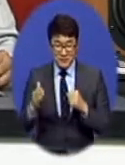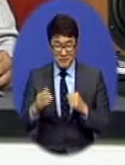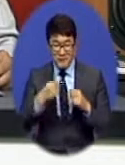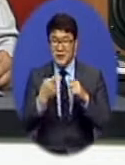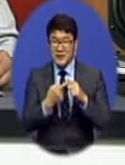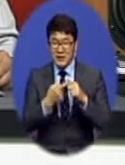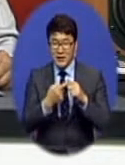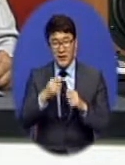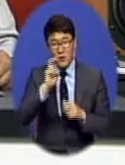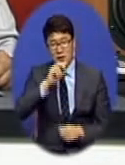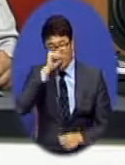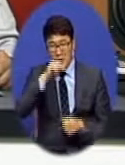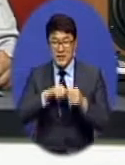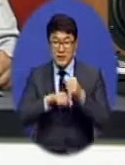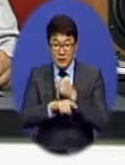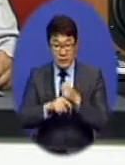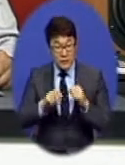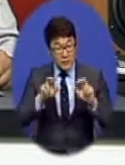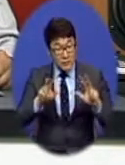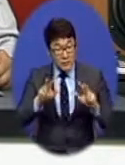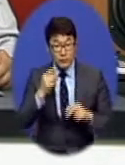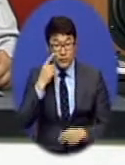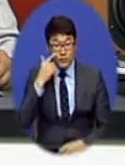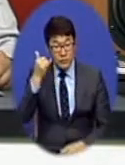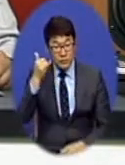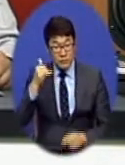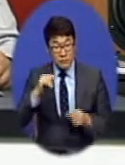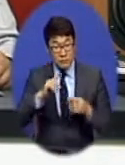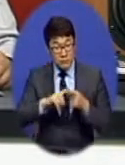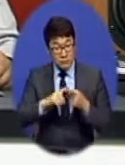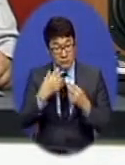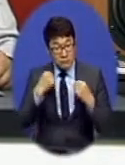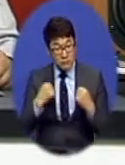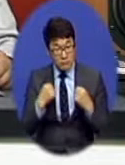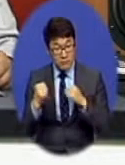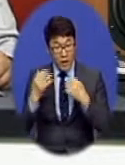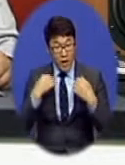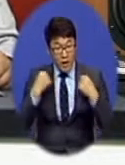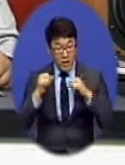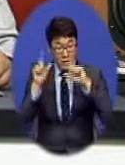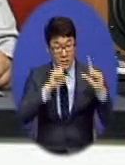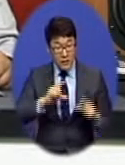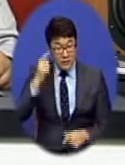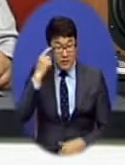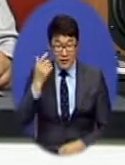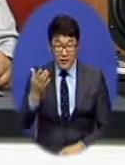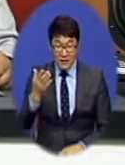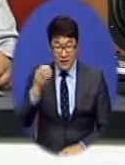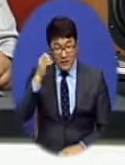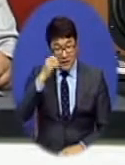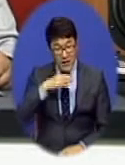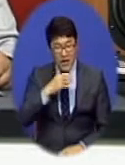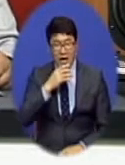네. 그거 애착이 하고 그랬습니다. 그렇죠. 지금 부모님 어떻게 아직 건강하신가요? 아,